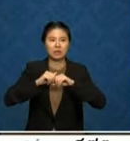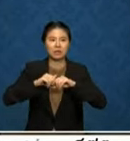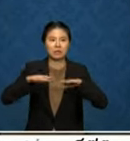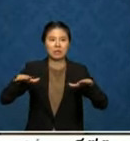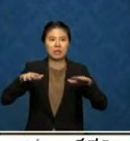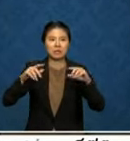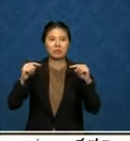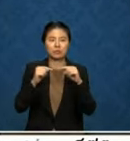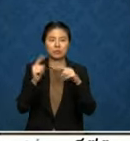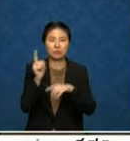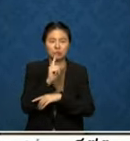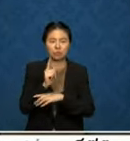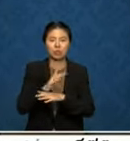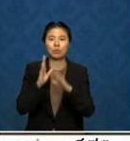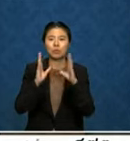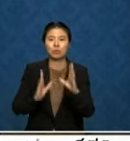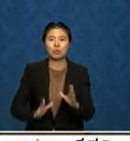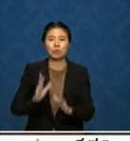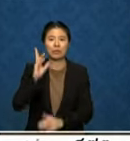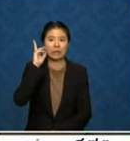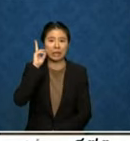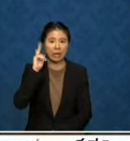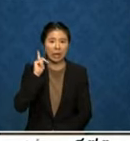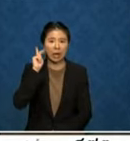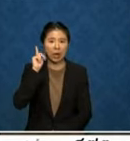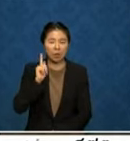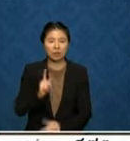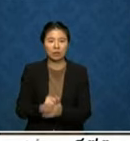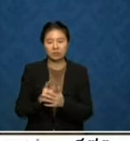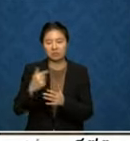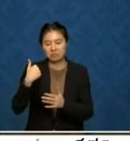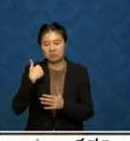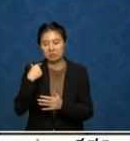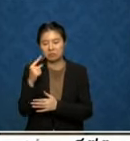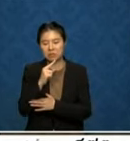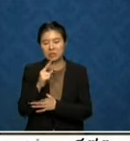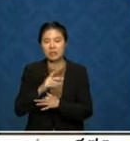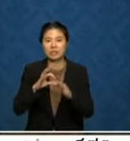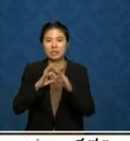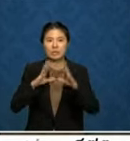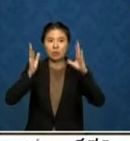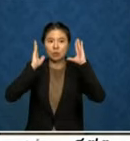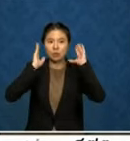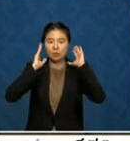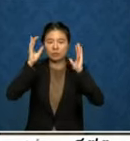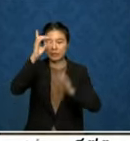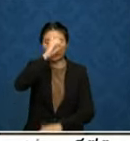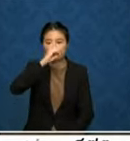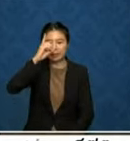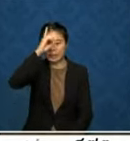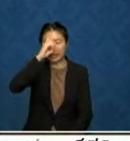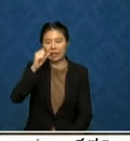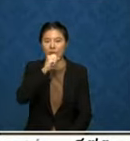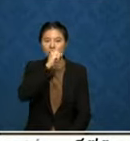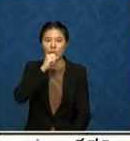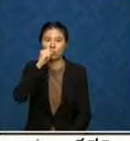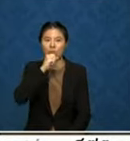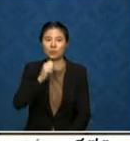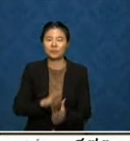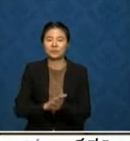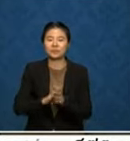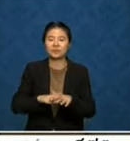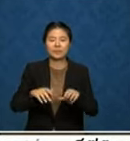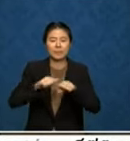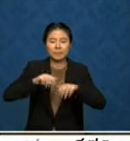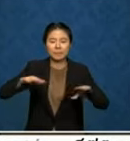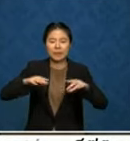ายถึงไม่ใช่แค่สื่อมวลชนผู้สื่อข่าวนะคะแต่รวมถึงสื่อโฆษณาดารานักแสดงรายการวาไรตี้ประเภท